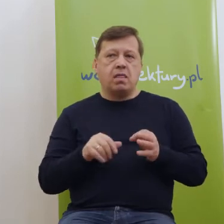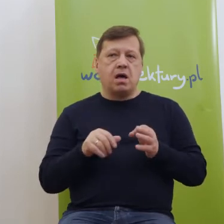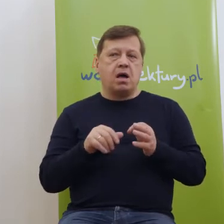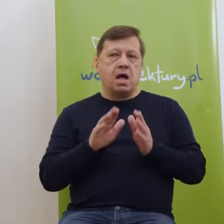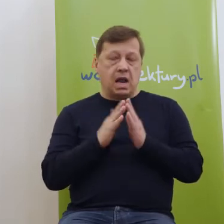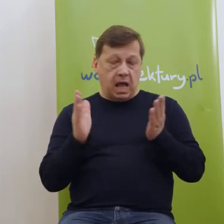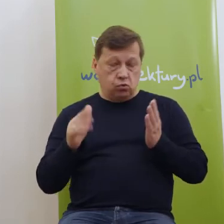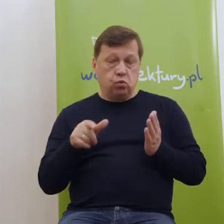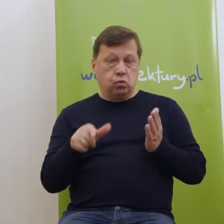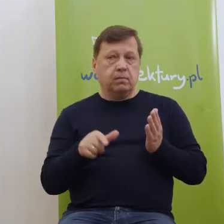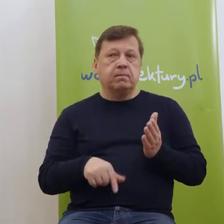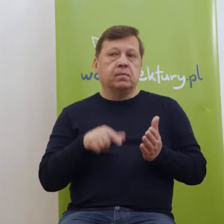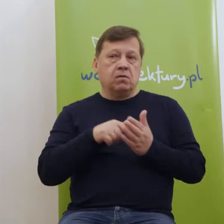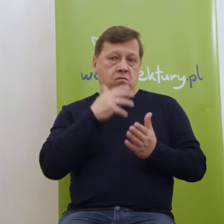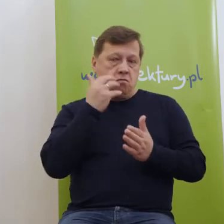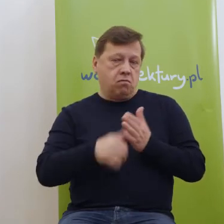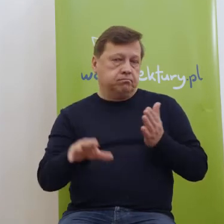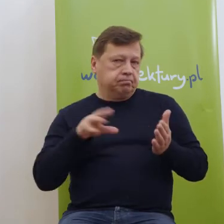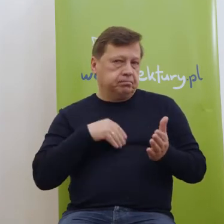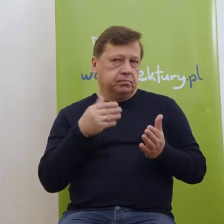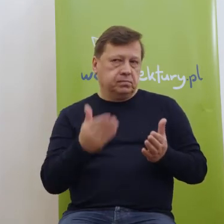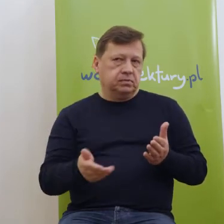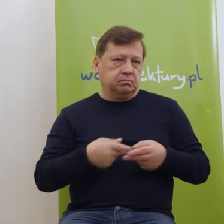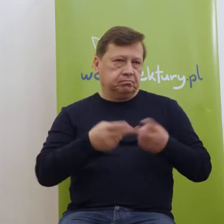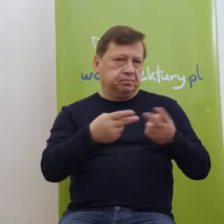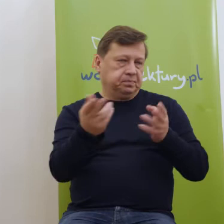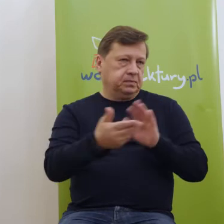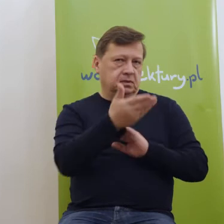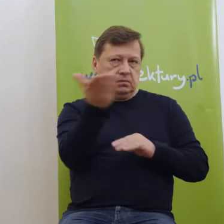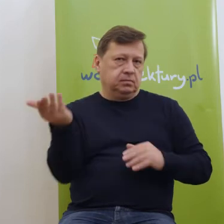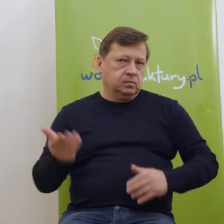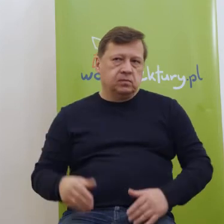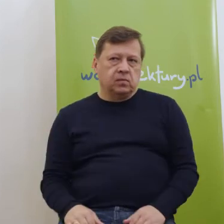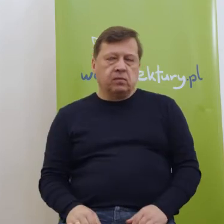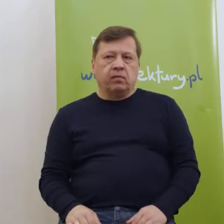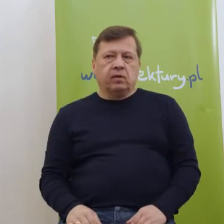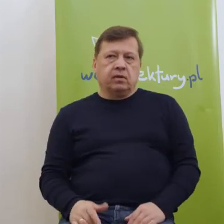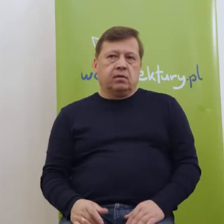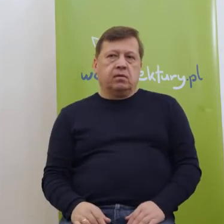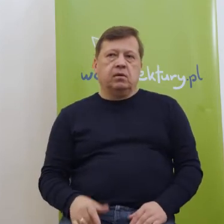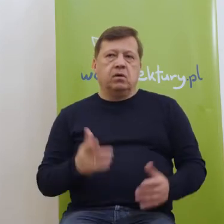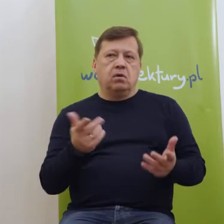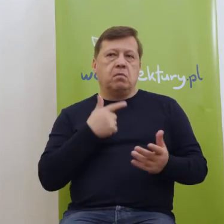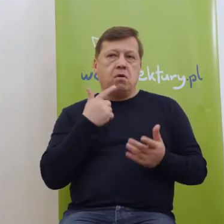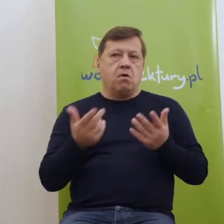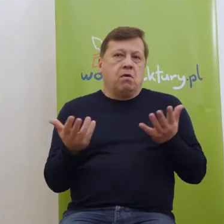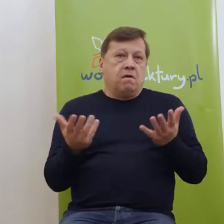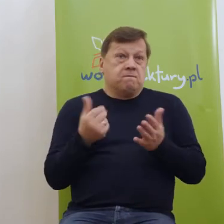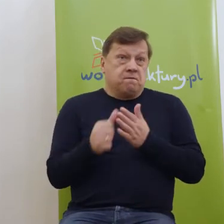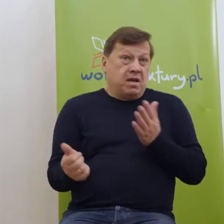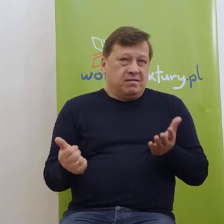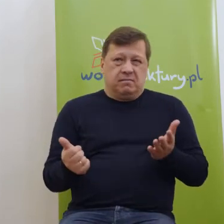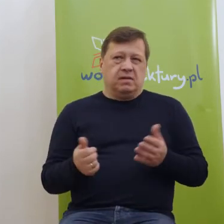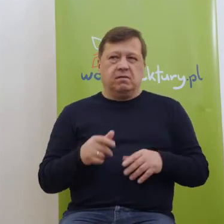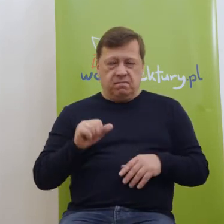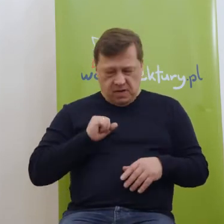tak, bardzo jestem wdzięczna, że to udostępniacie przede wszystkim, że nie robicie z tego nie wiadomo czego, bo to jest fajnie, że